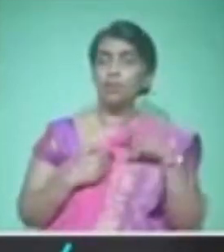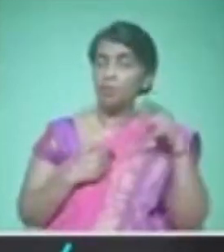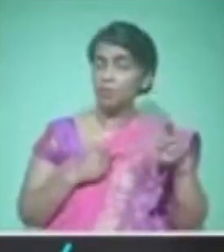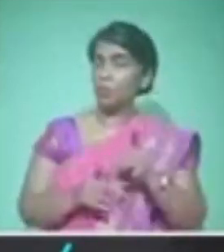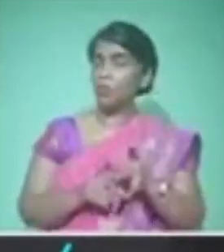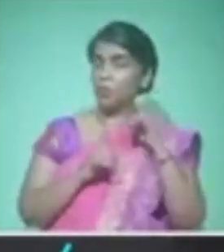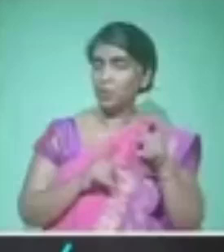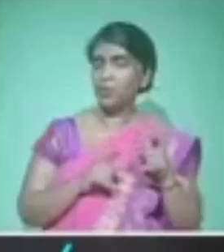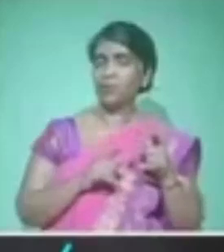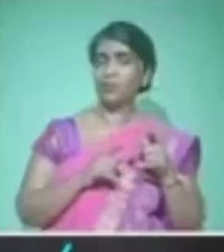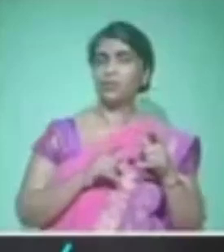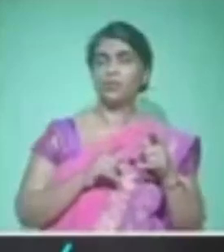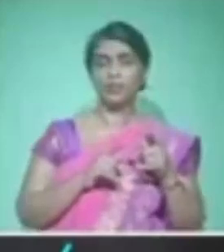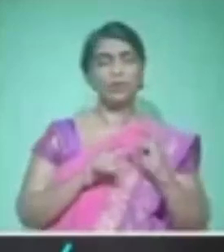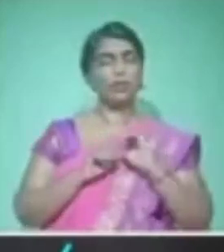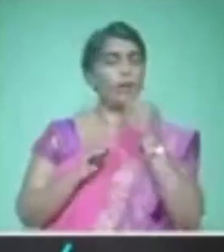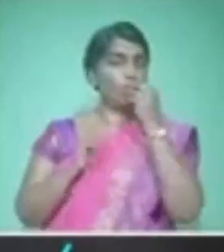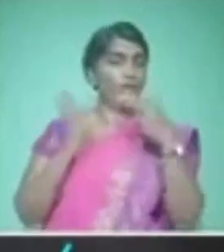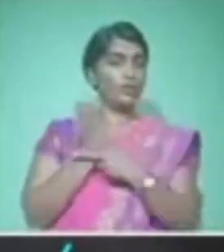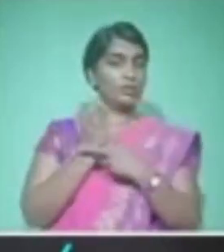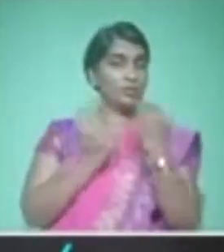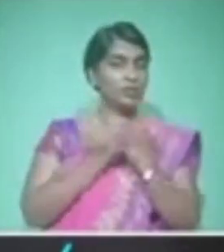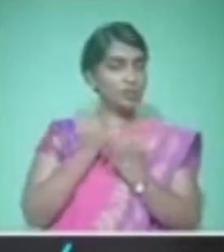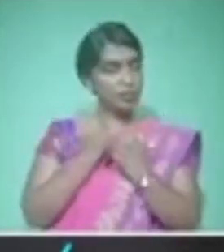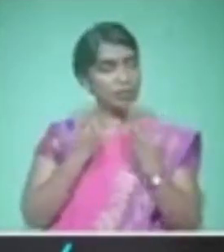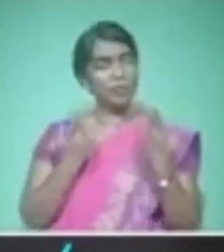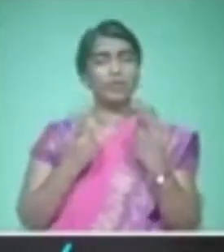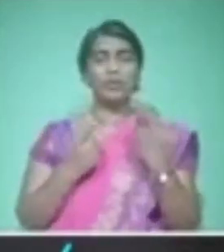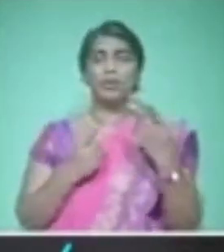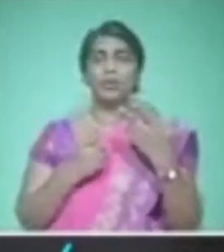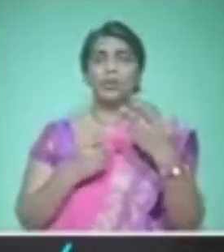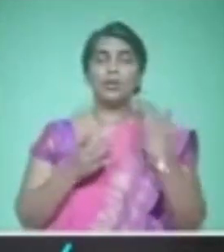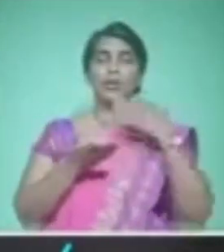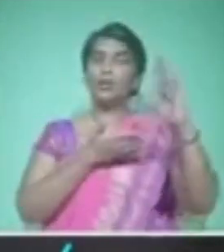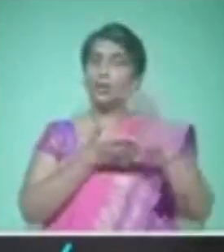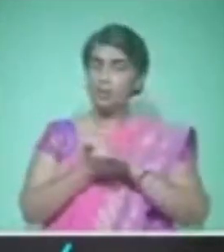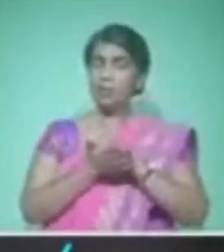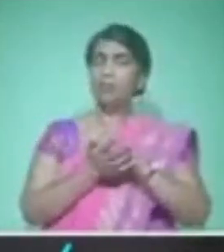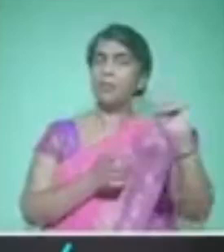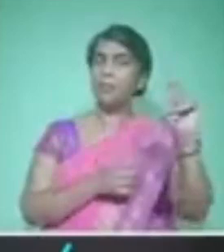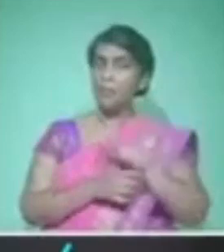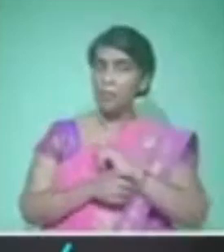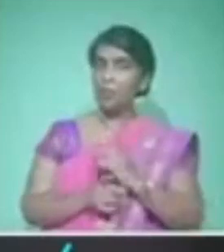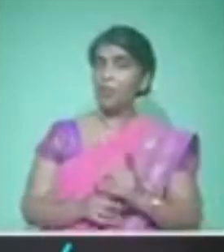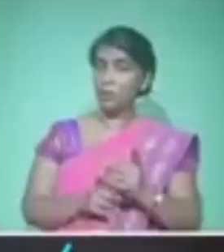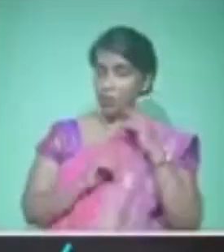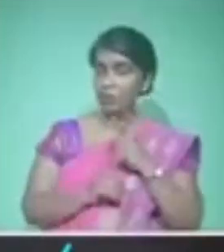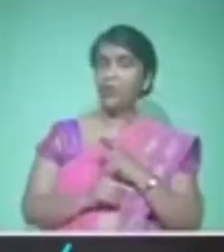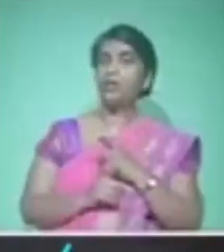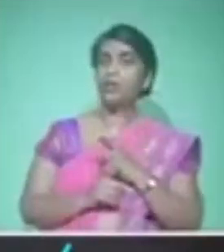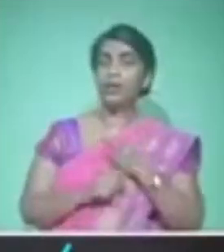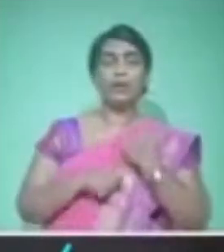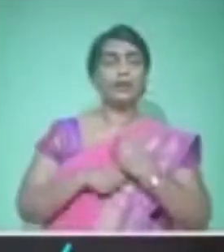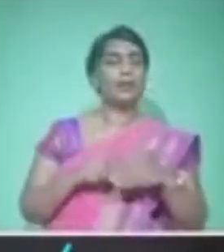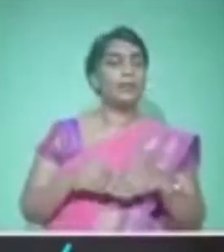පදනම ඒ කියන්නේ සමෘද්ධියට නැත්තම් සමාජ සහනාධාර දීමට පදනම අපි